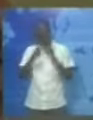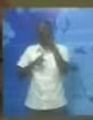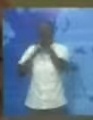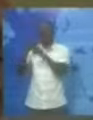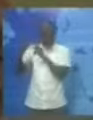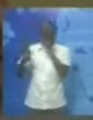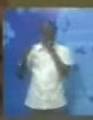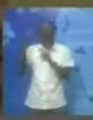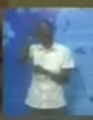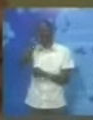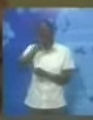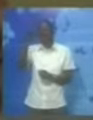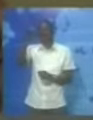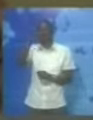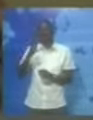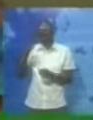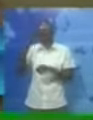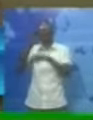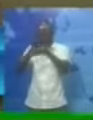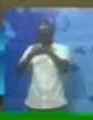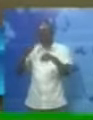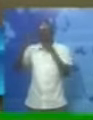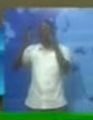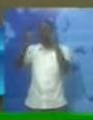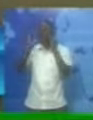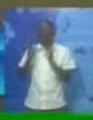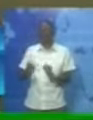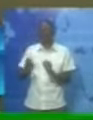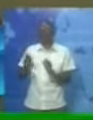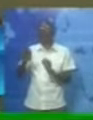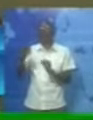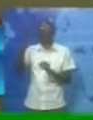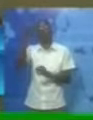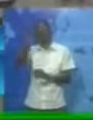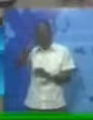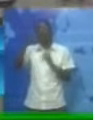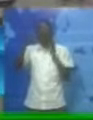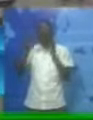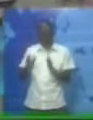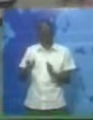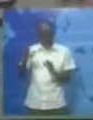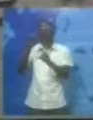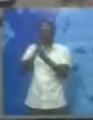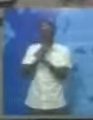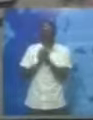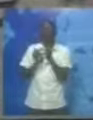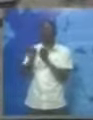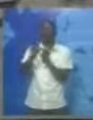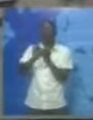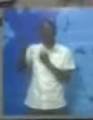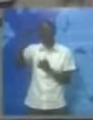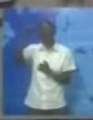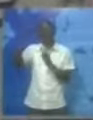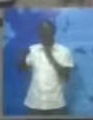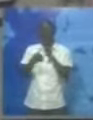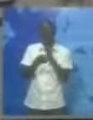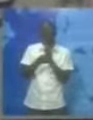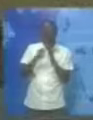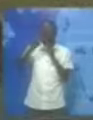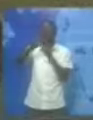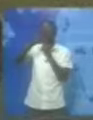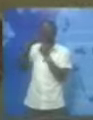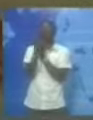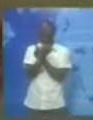Afrique interpelle les décideurs africains pour une prise en compte de la dimension économique et